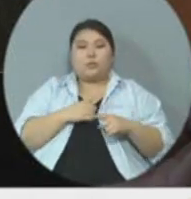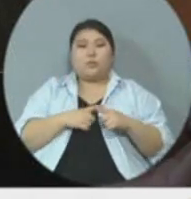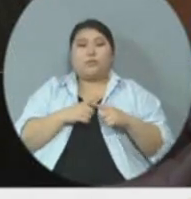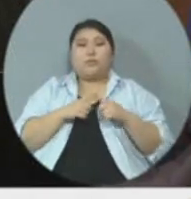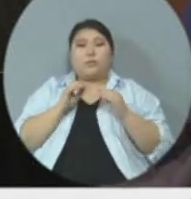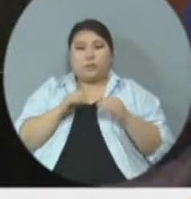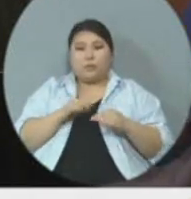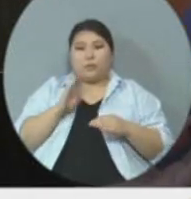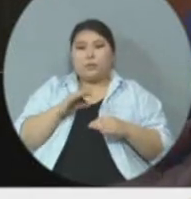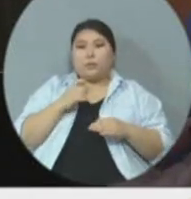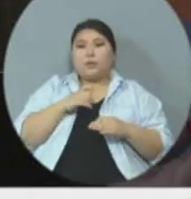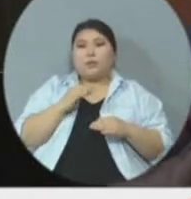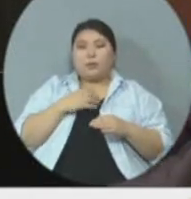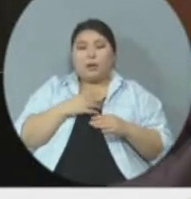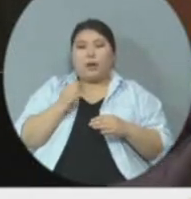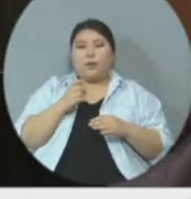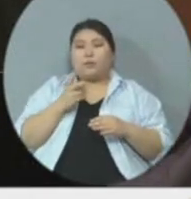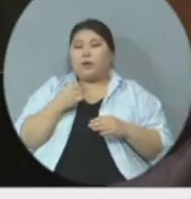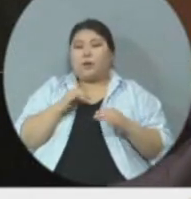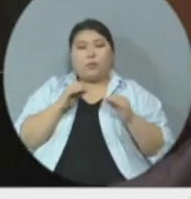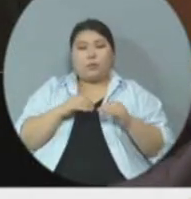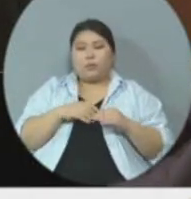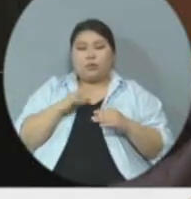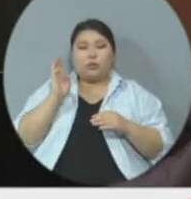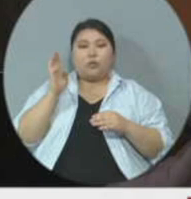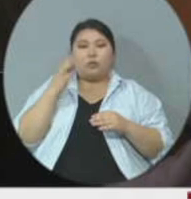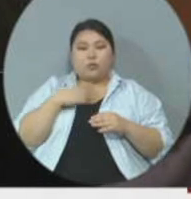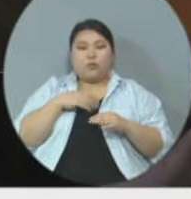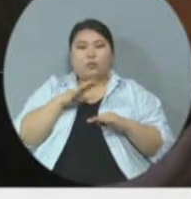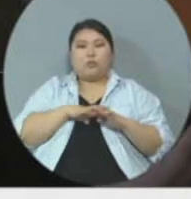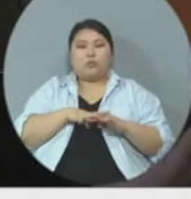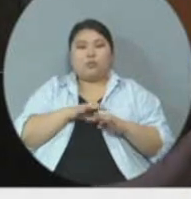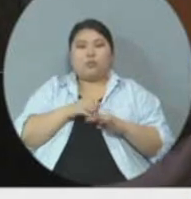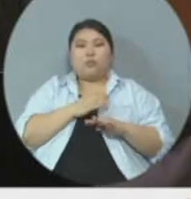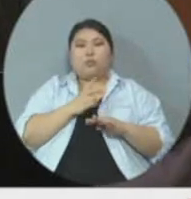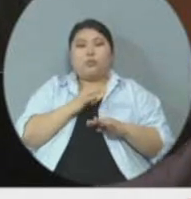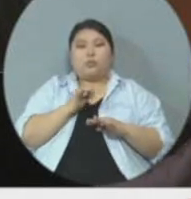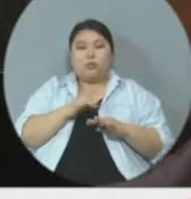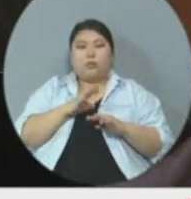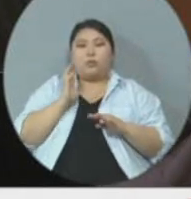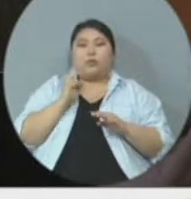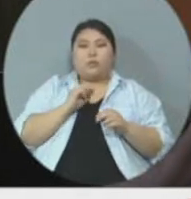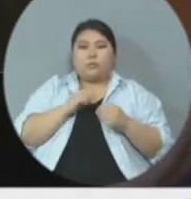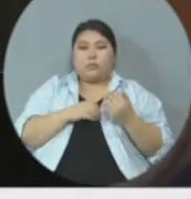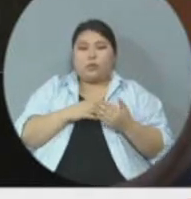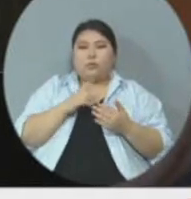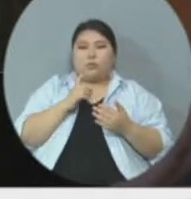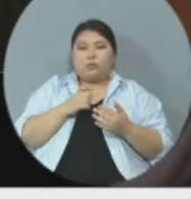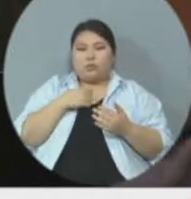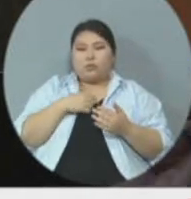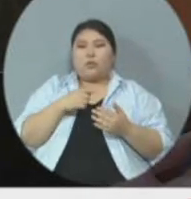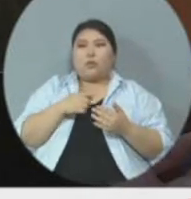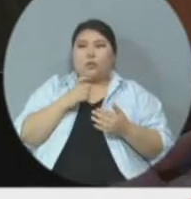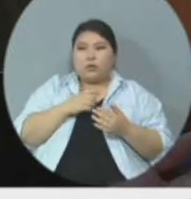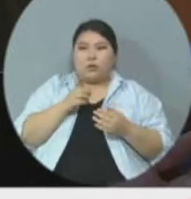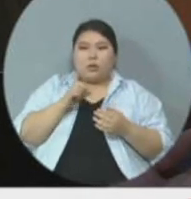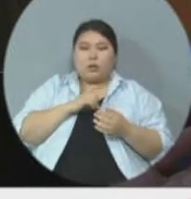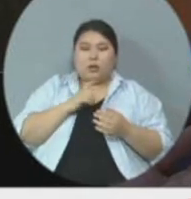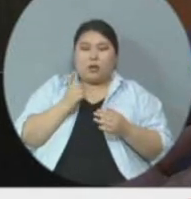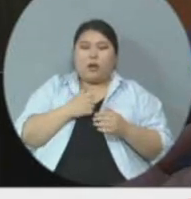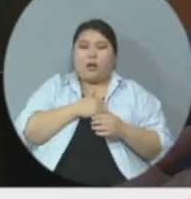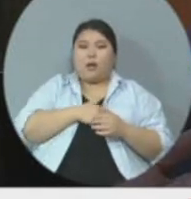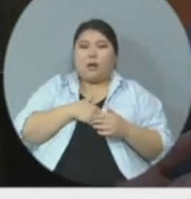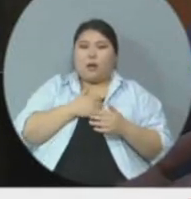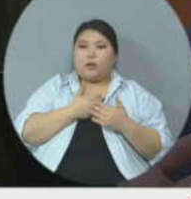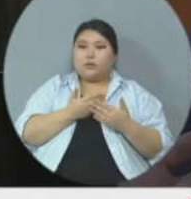одоо хавтгаруулахын тулд тодорхой шүүлтүүр одоо фильтр бол тавьж өгөхтэй байх. Ингээд тодорхой хүний үндсэн эрхийг одоо хангахтай холбоотой